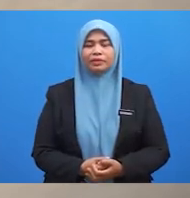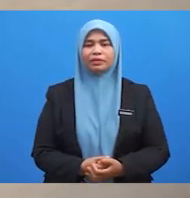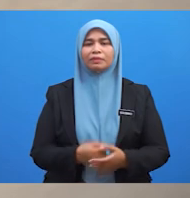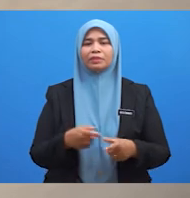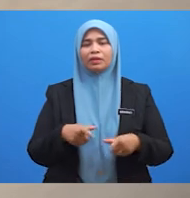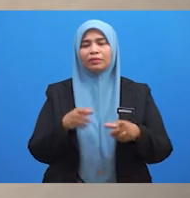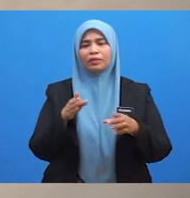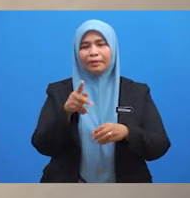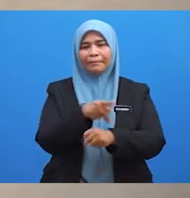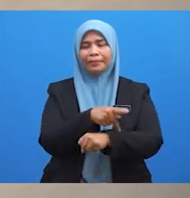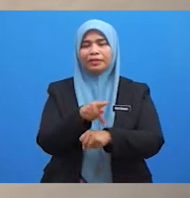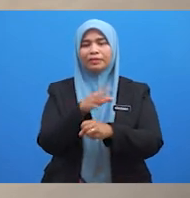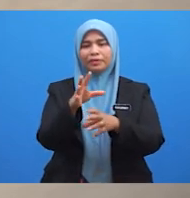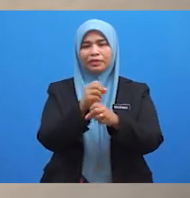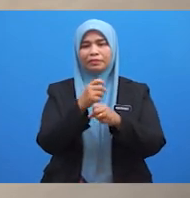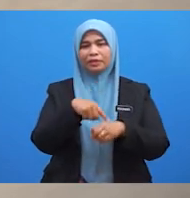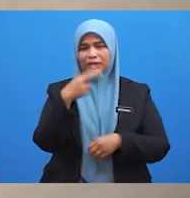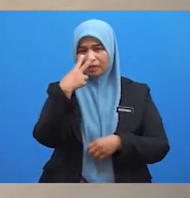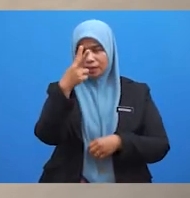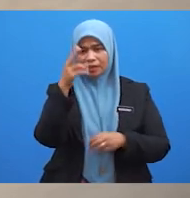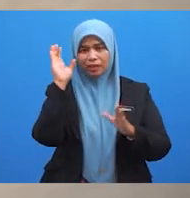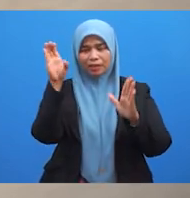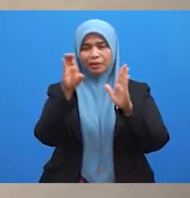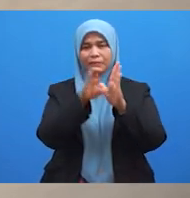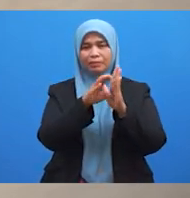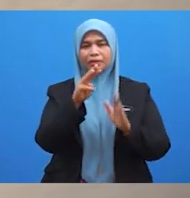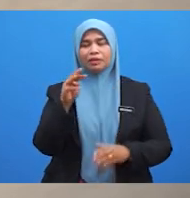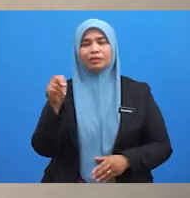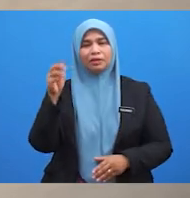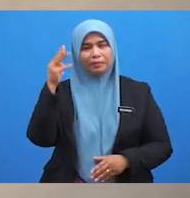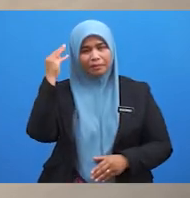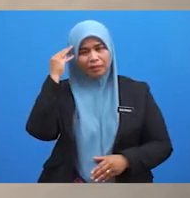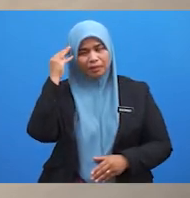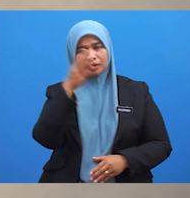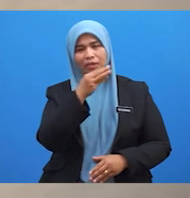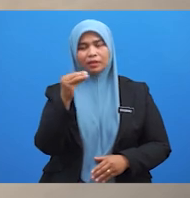Melalui pantun, dapat dilihat gambaran minda dan